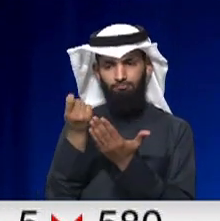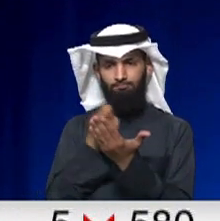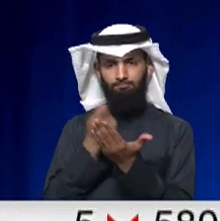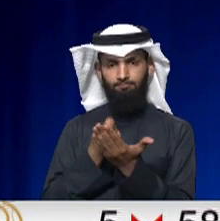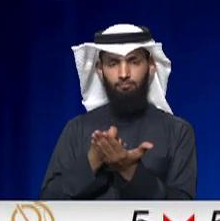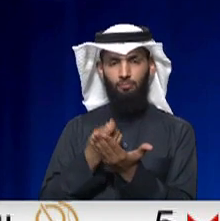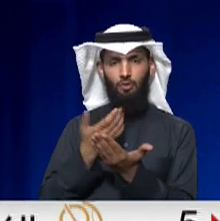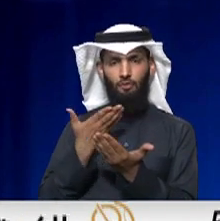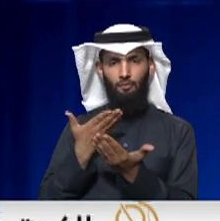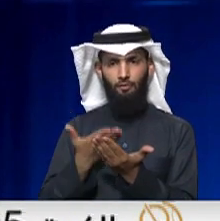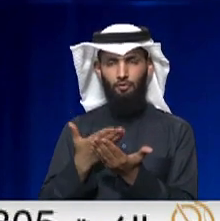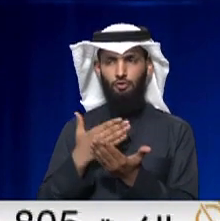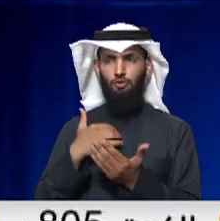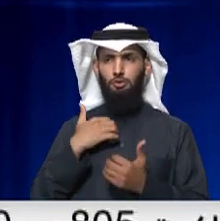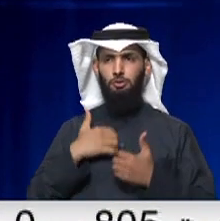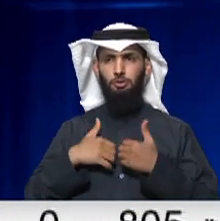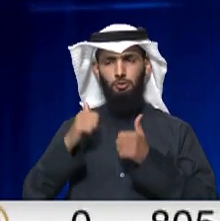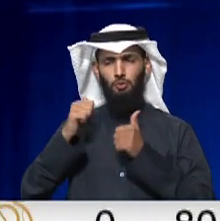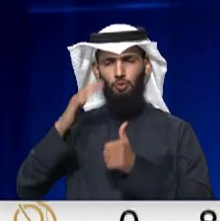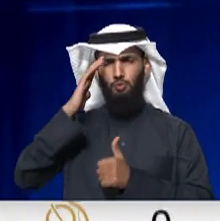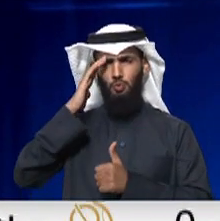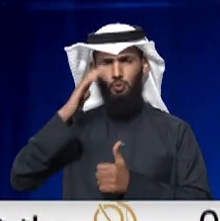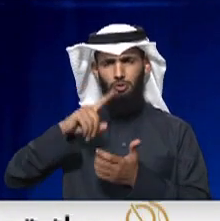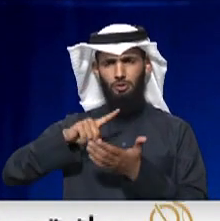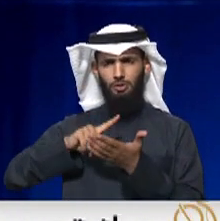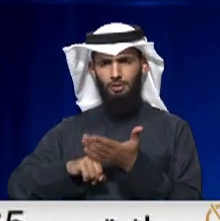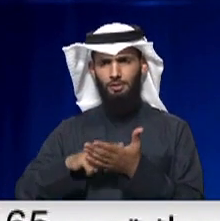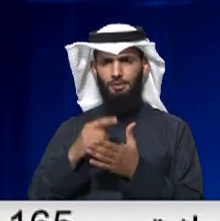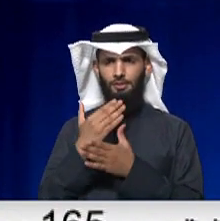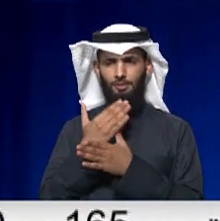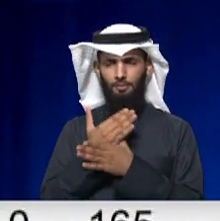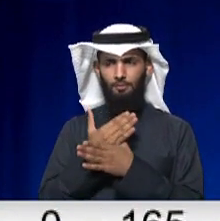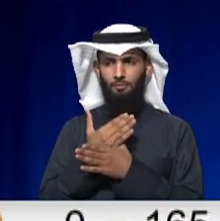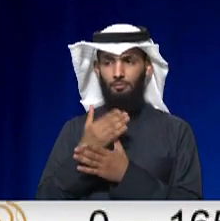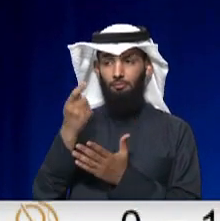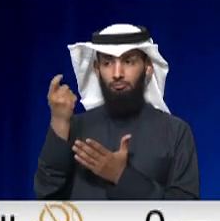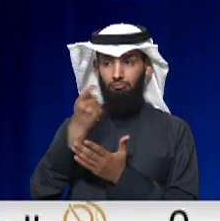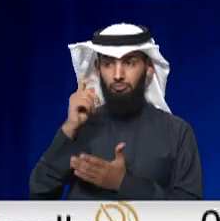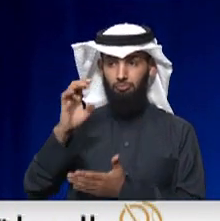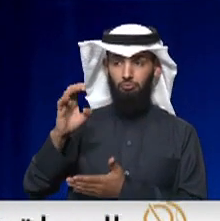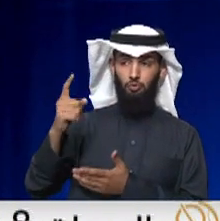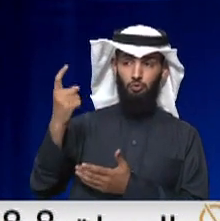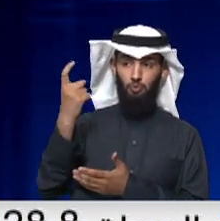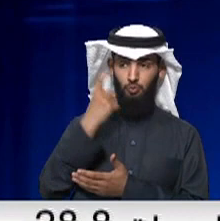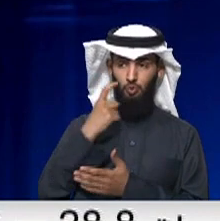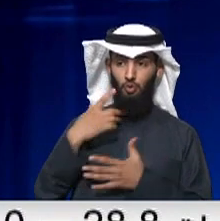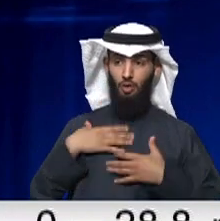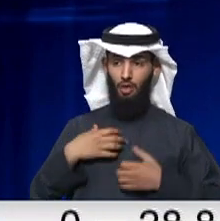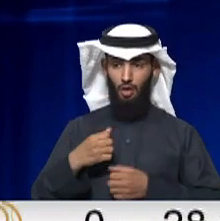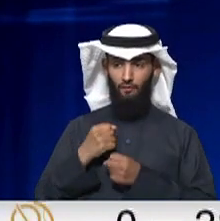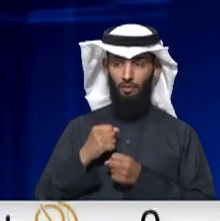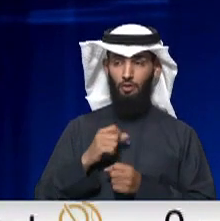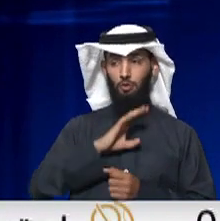سموه حفظه الله خالص شكره على ما عبر عنه فخامته من تهنئة ومن